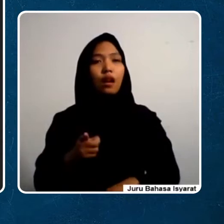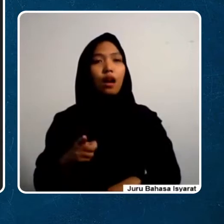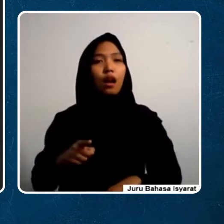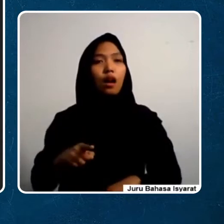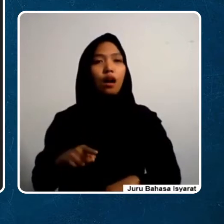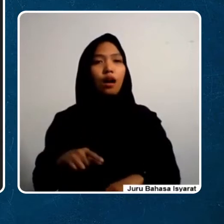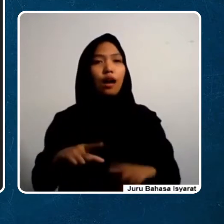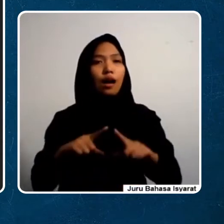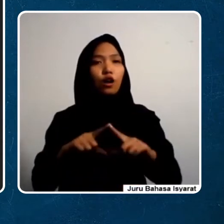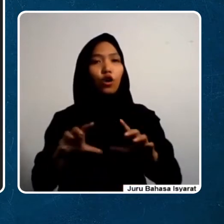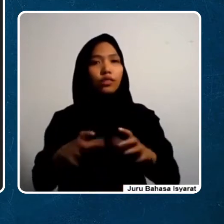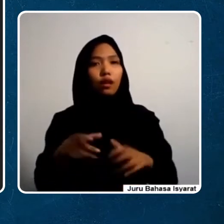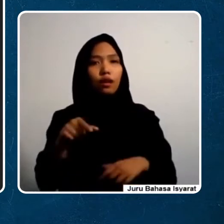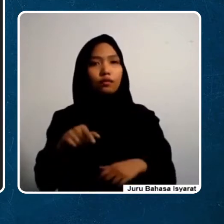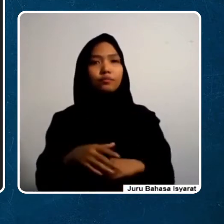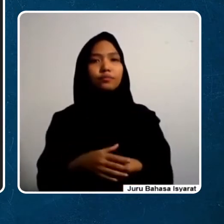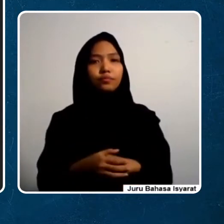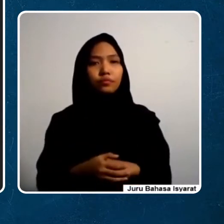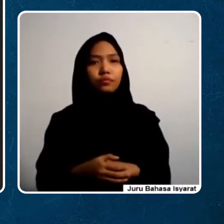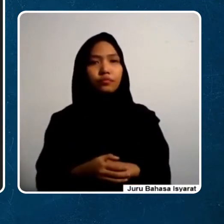KLNB ini berjalan Mas?